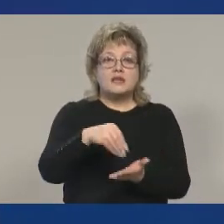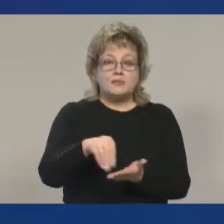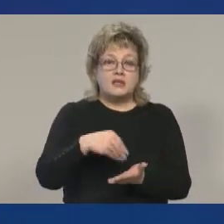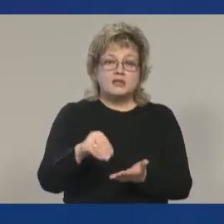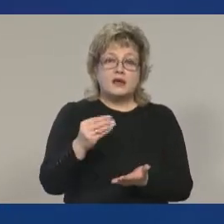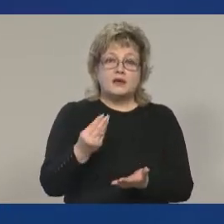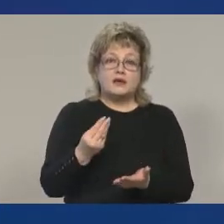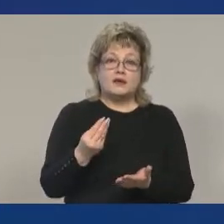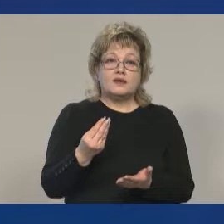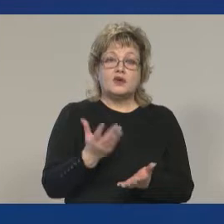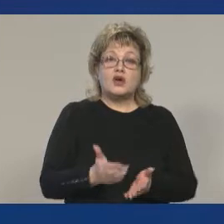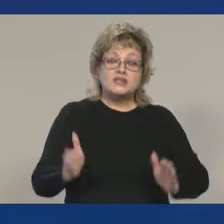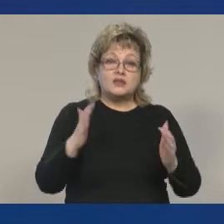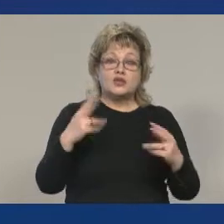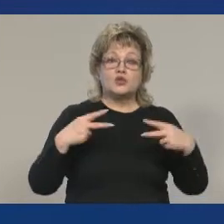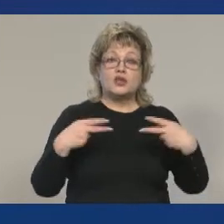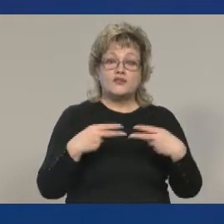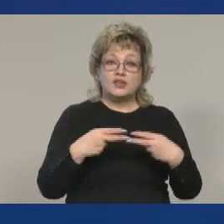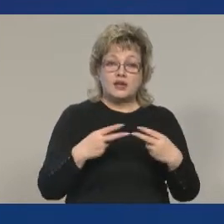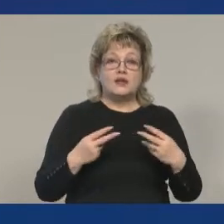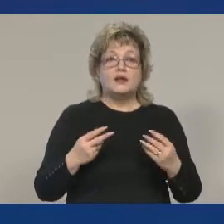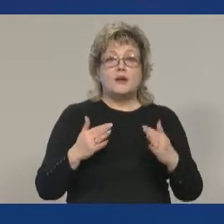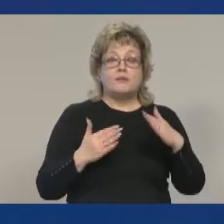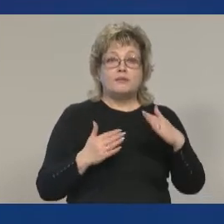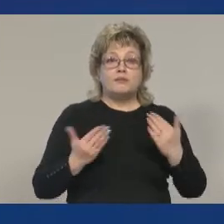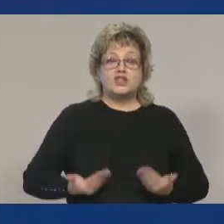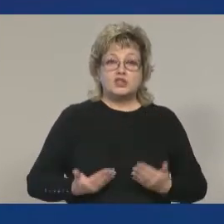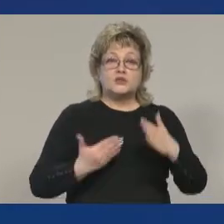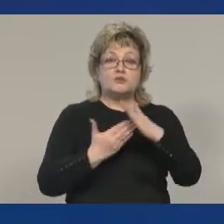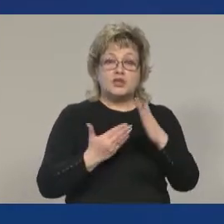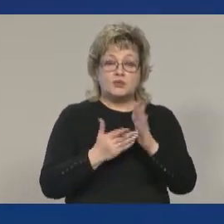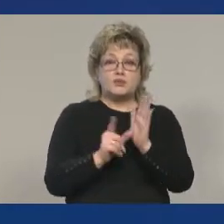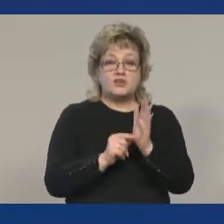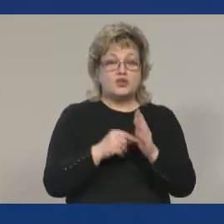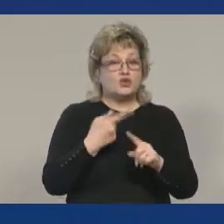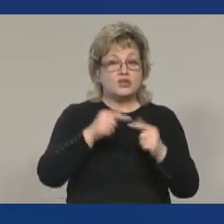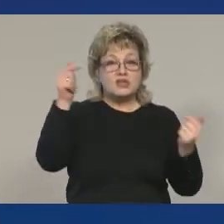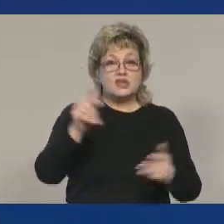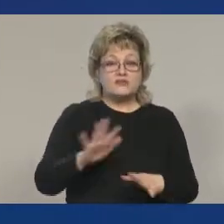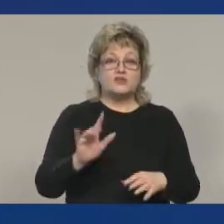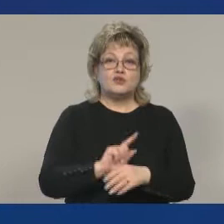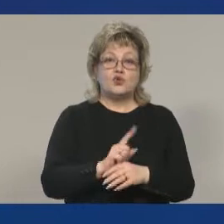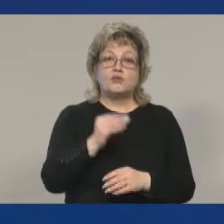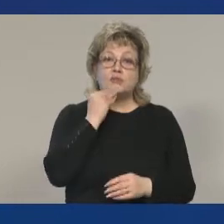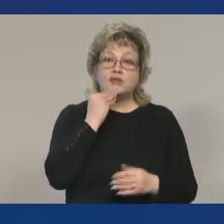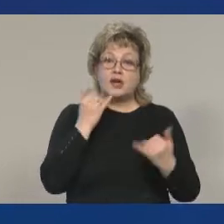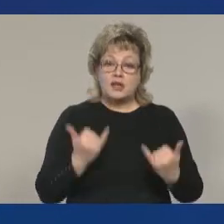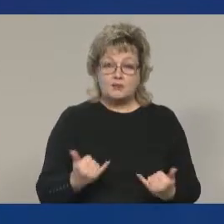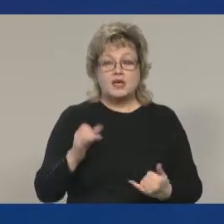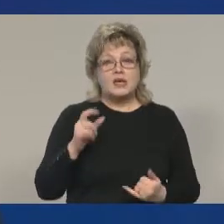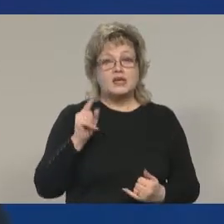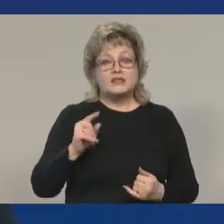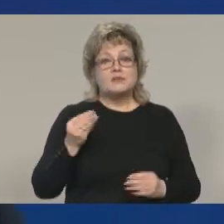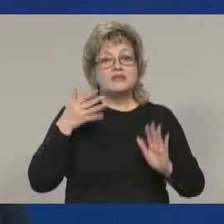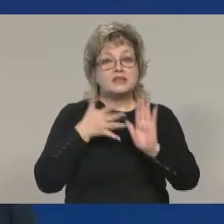корзина, которая равна прожиточному минимуму пенсионеру, не соответствует нынешним нормам питания и тем